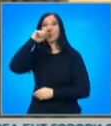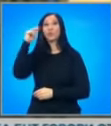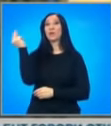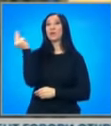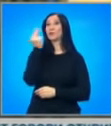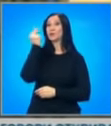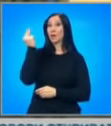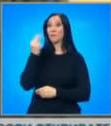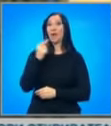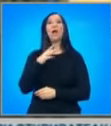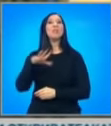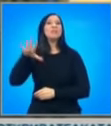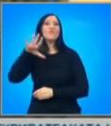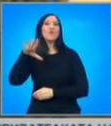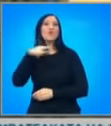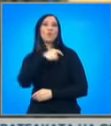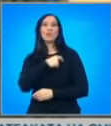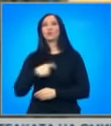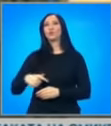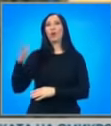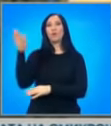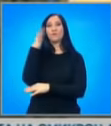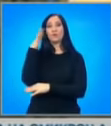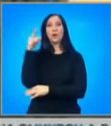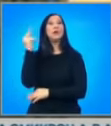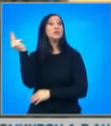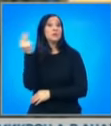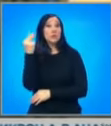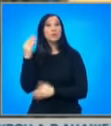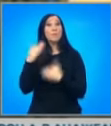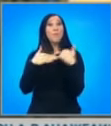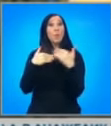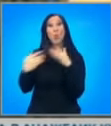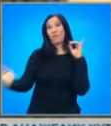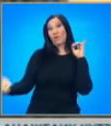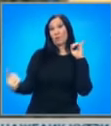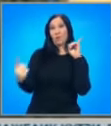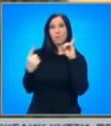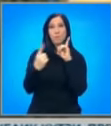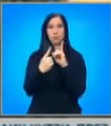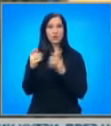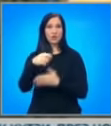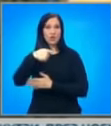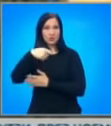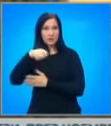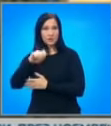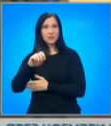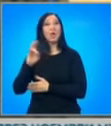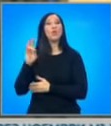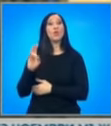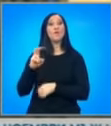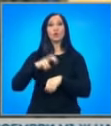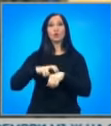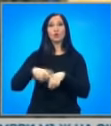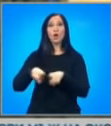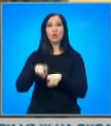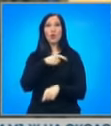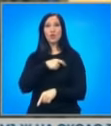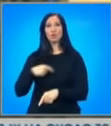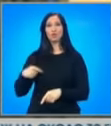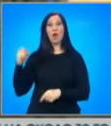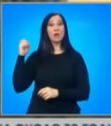на фона на националния флаг. Сърбия се приготвя за да посрещне тенисиста Новак Джокович като